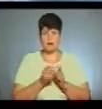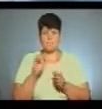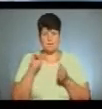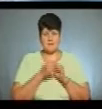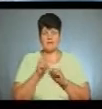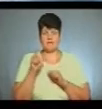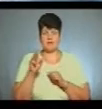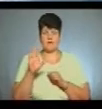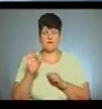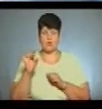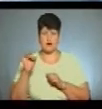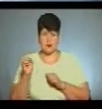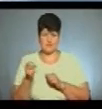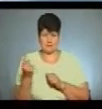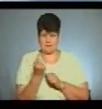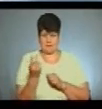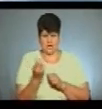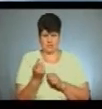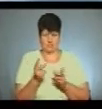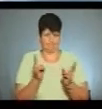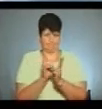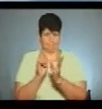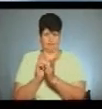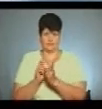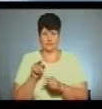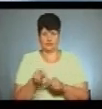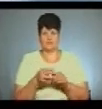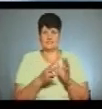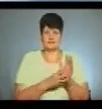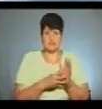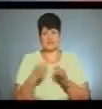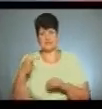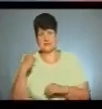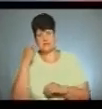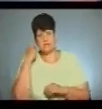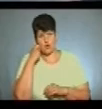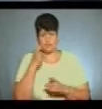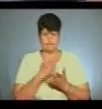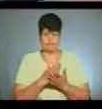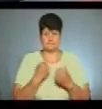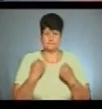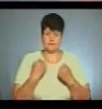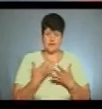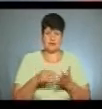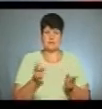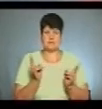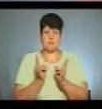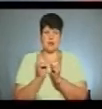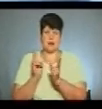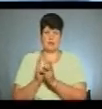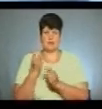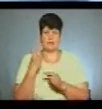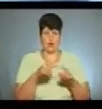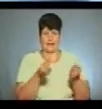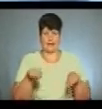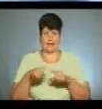моєю спиною – перші сутички. Тут змагаються спортсмени 18 і 20 років. Учасники змагаються одночасно на двох